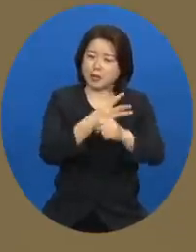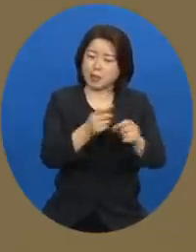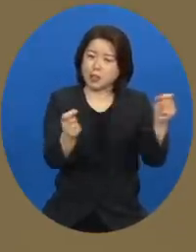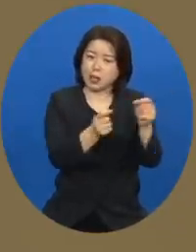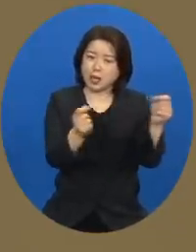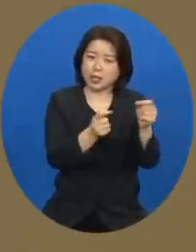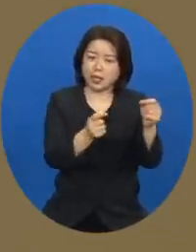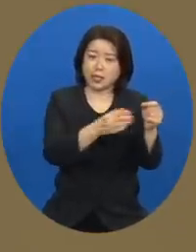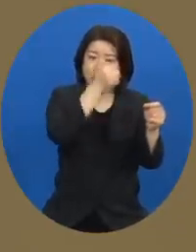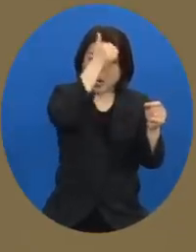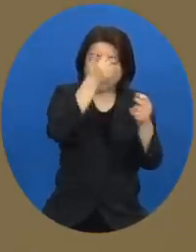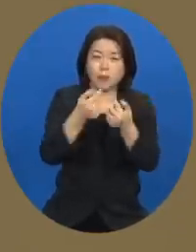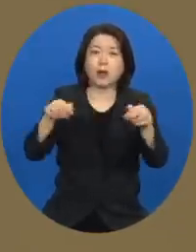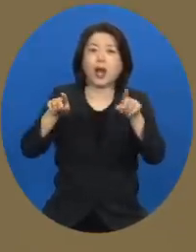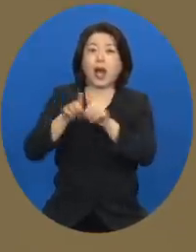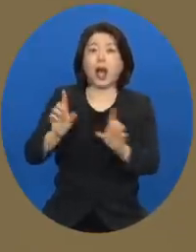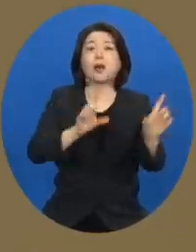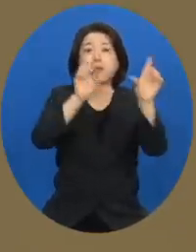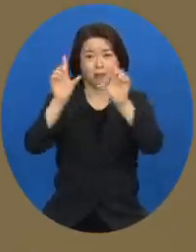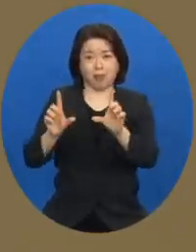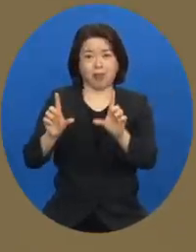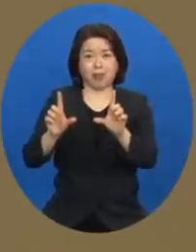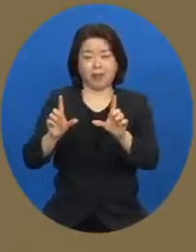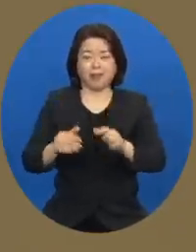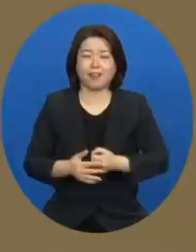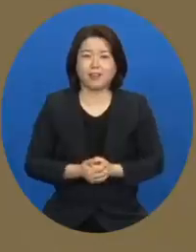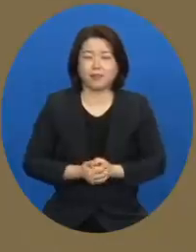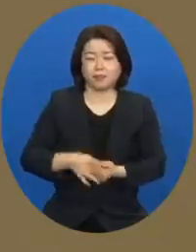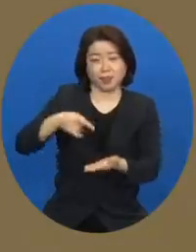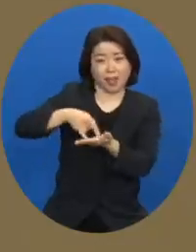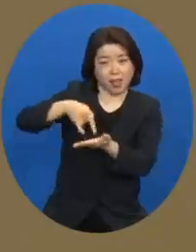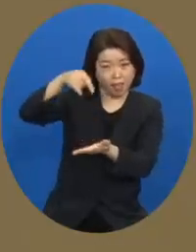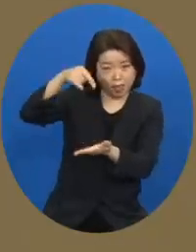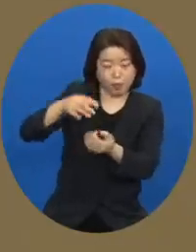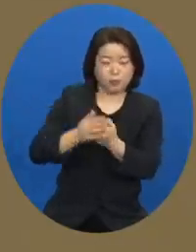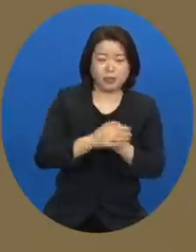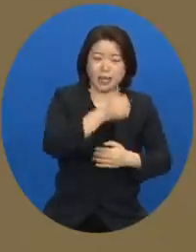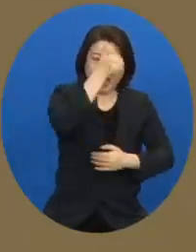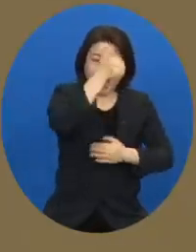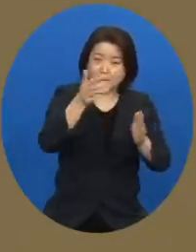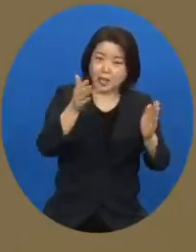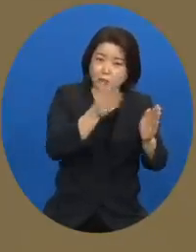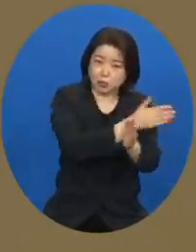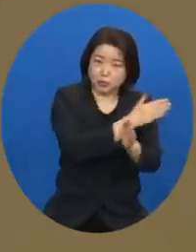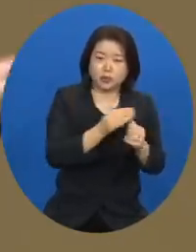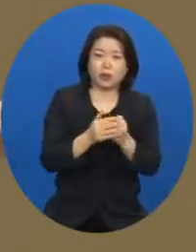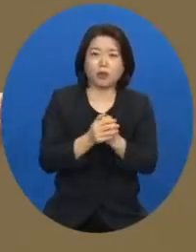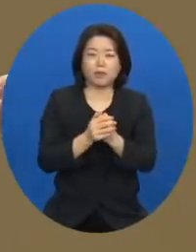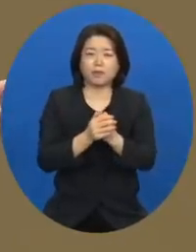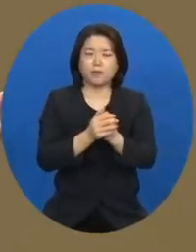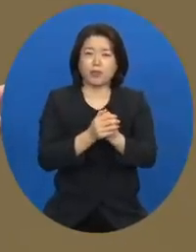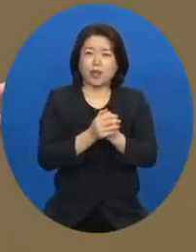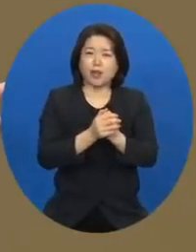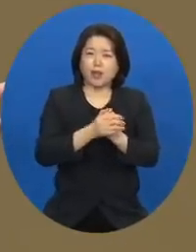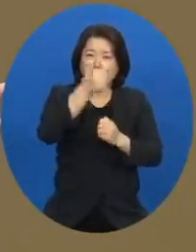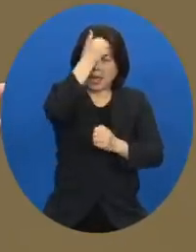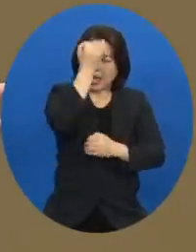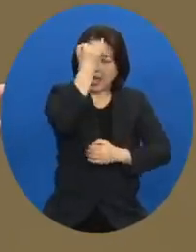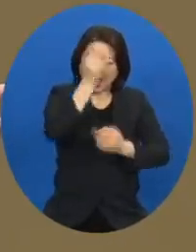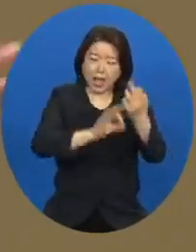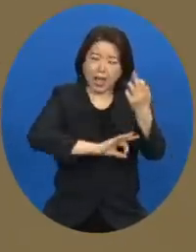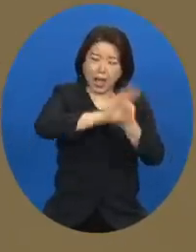가까이를 아담과 함께 산 겁니다. 에녹은 아담으로부터 에덴 동산에 대해서